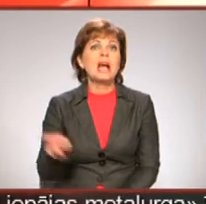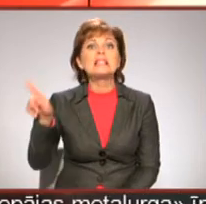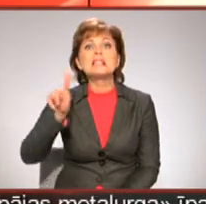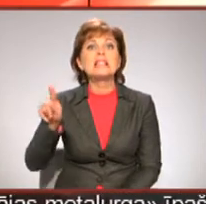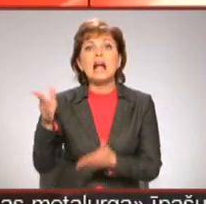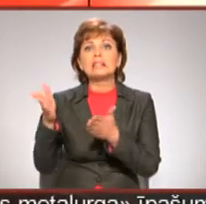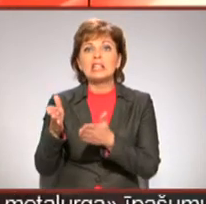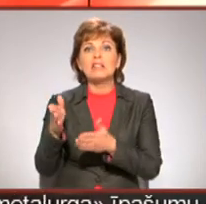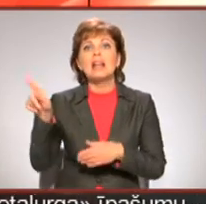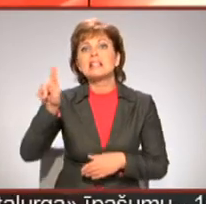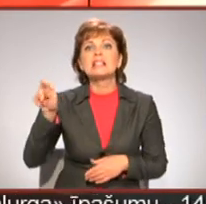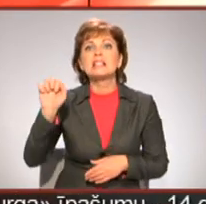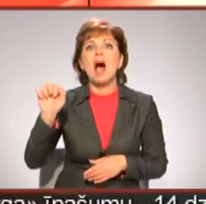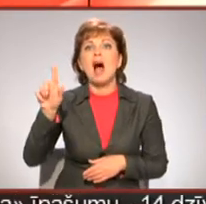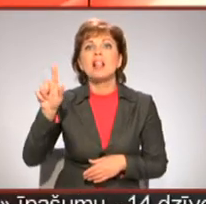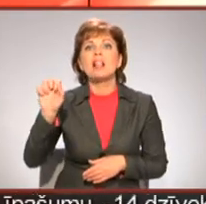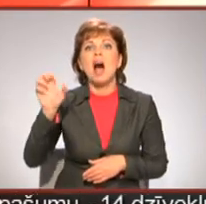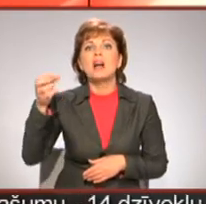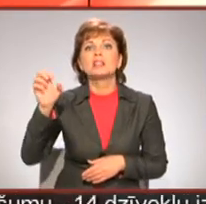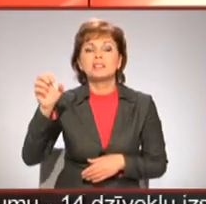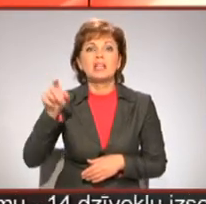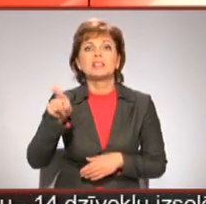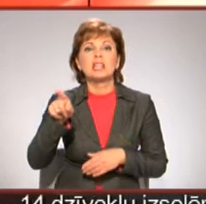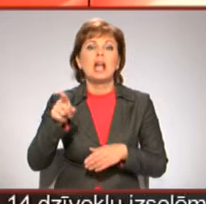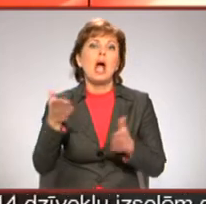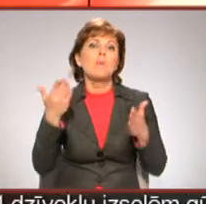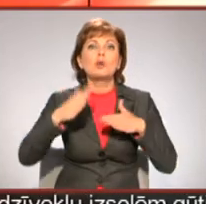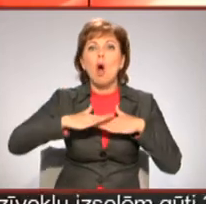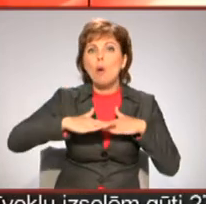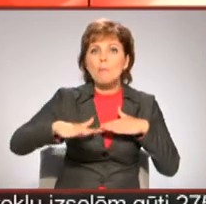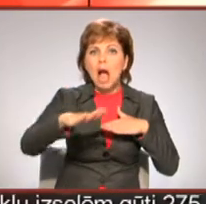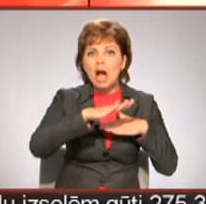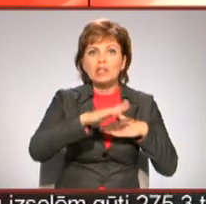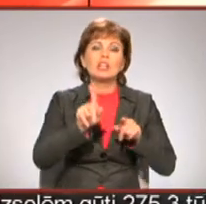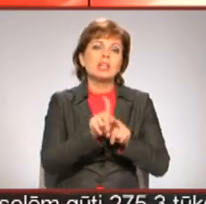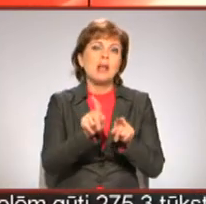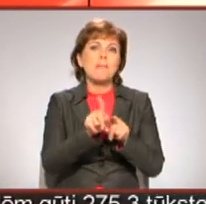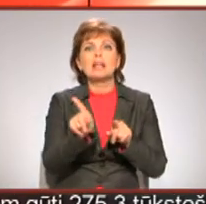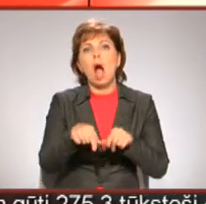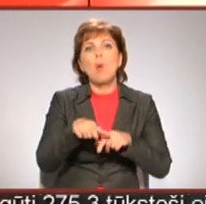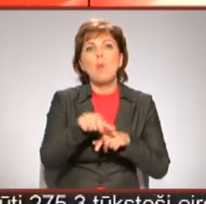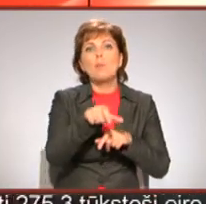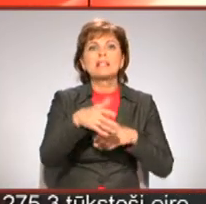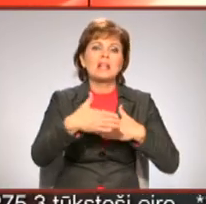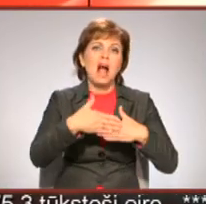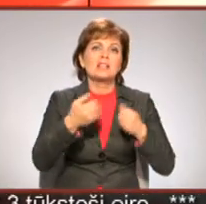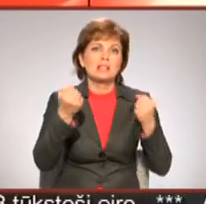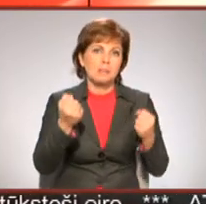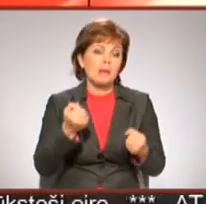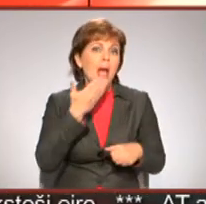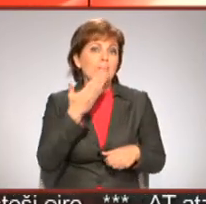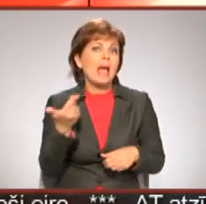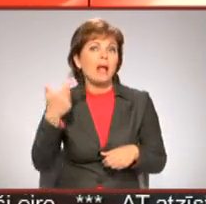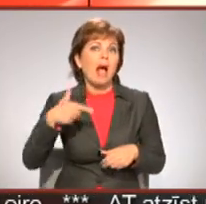Salacgrīvā pie Salacas tapusi promenāde, kas vienlaikus ir arī upes krasta stiprinājums. Pēdējā laikā pilsētā tika konstatēts, ka